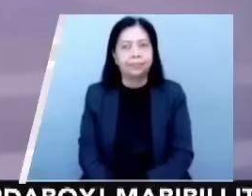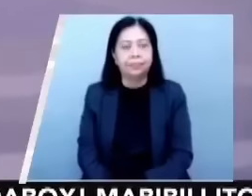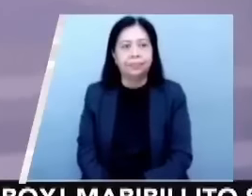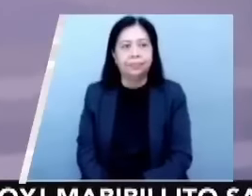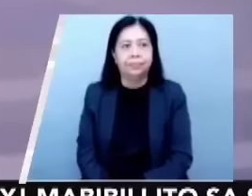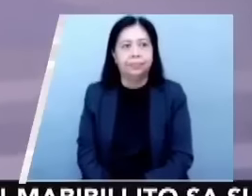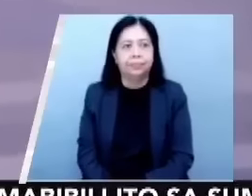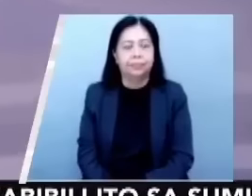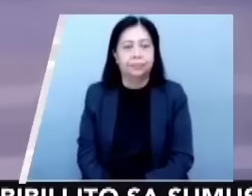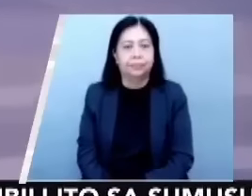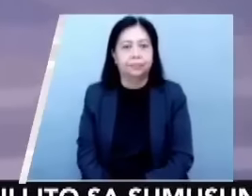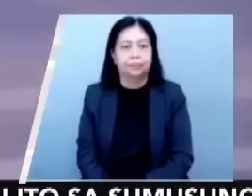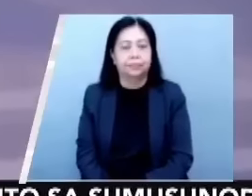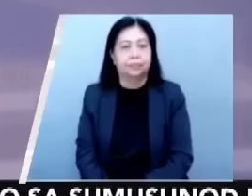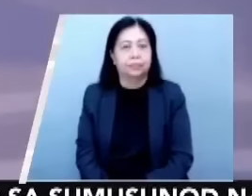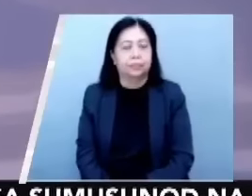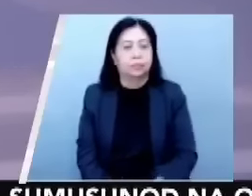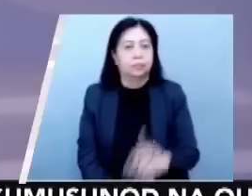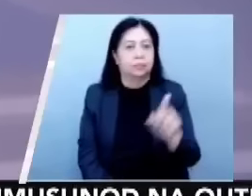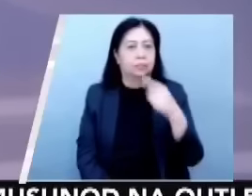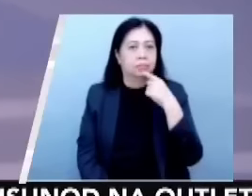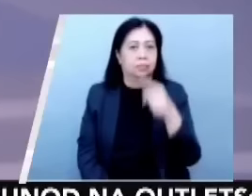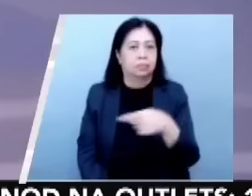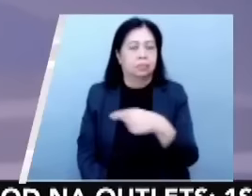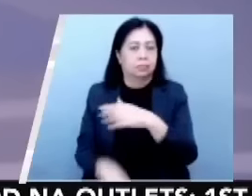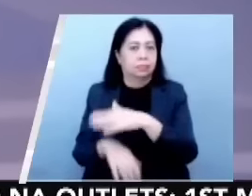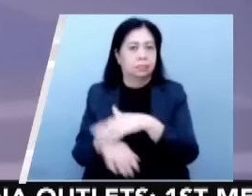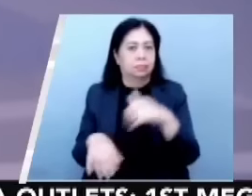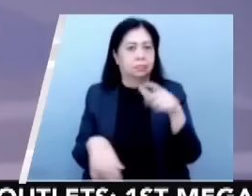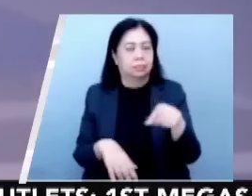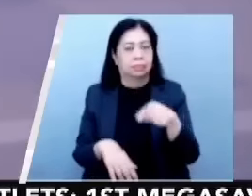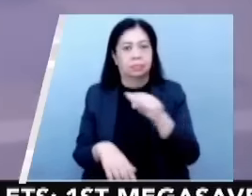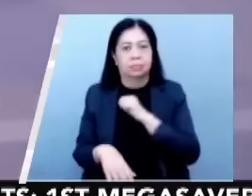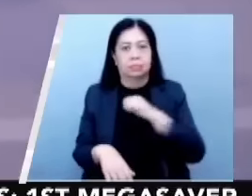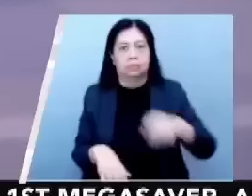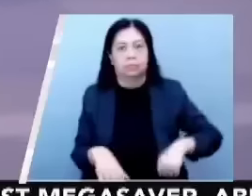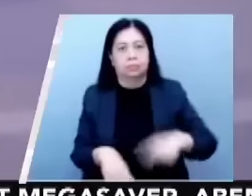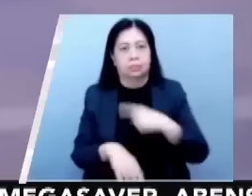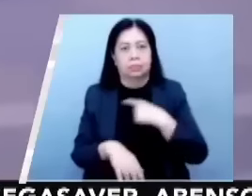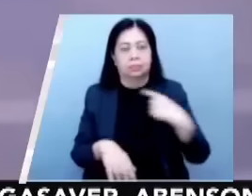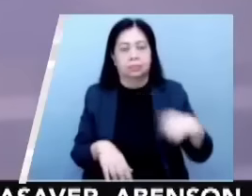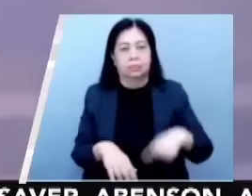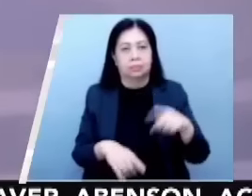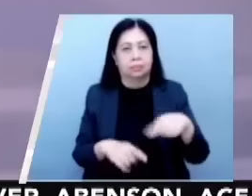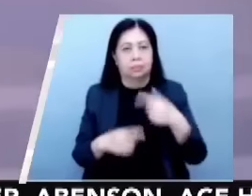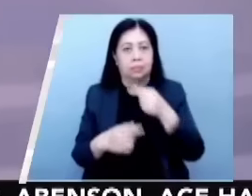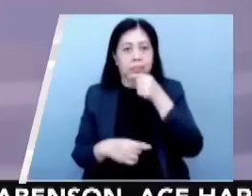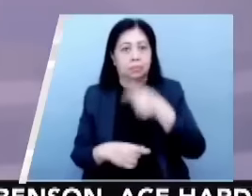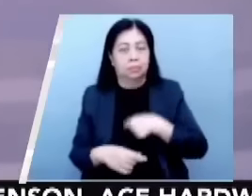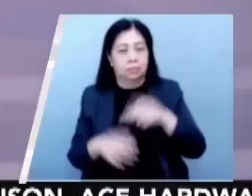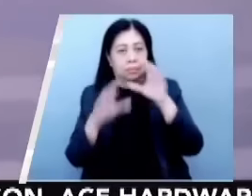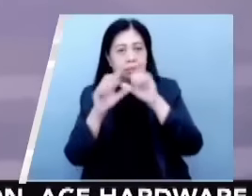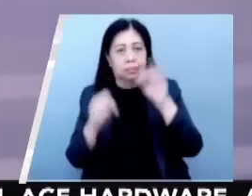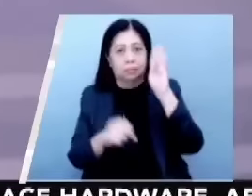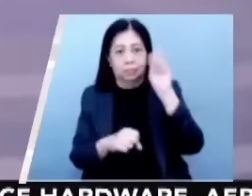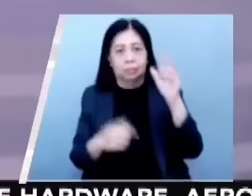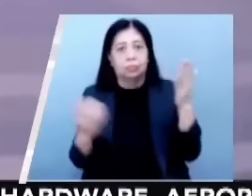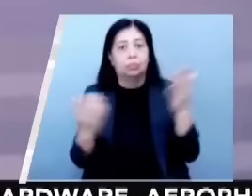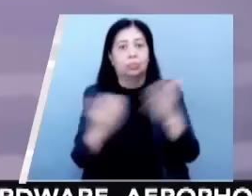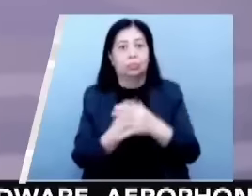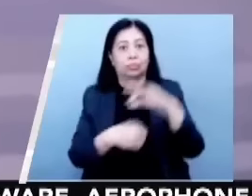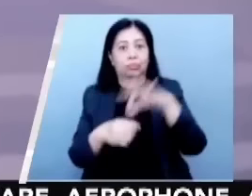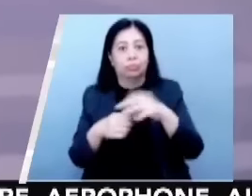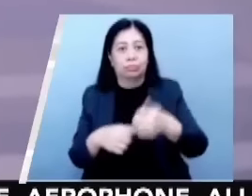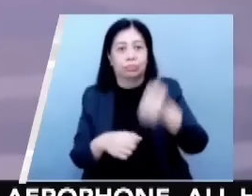Pinatawag po ng China ang ambassador ng Pilipinas matapos batiin ni Pangulong Marcos ang bagong halal na pangulo ng